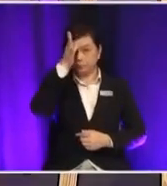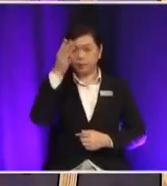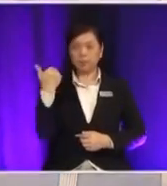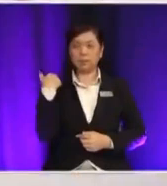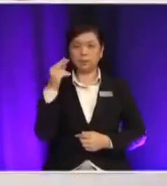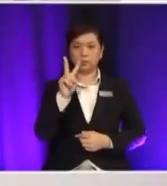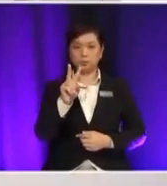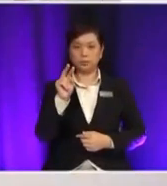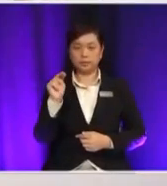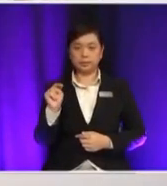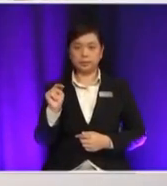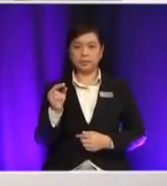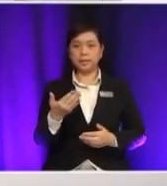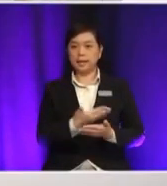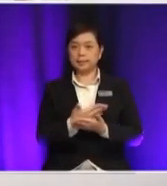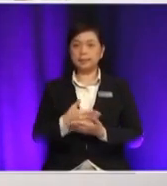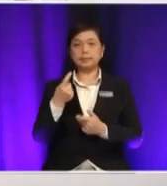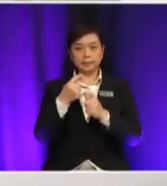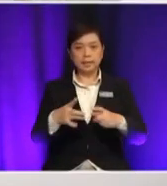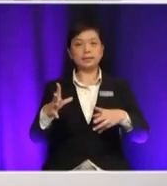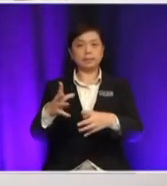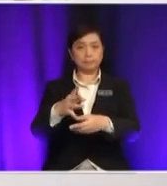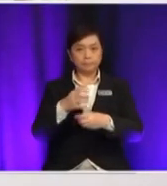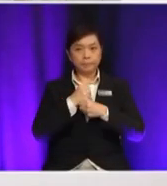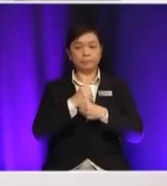anaknya telah mendapat balik 2N